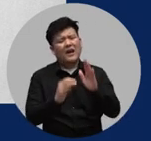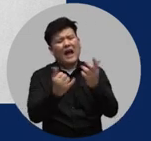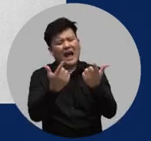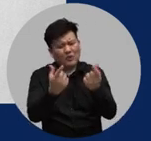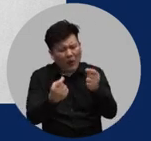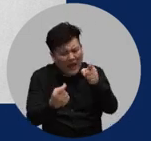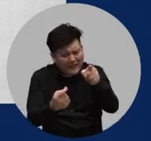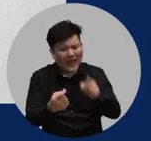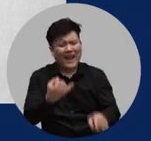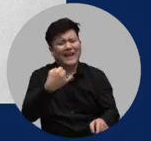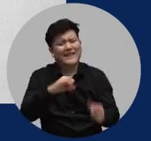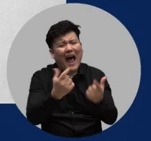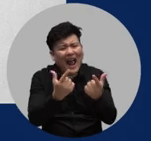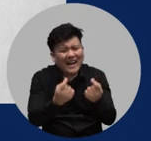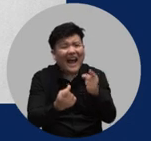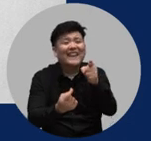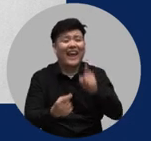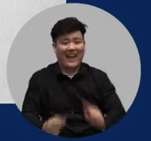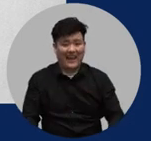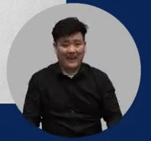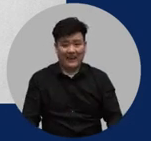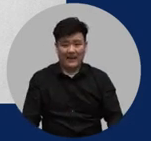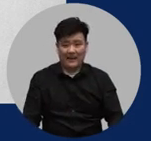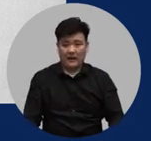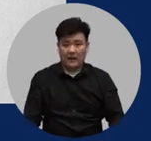가족 같아서 그래. 딸 같아서.